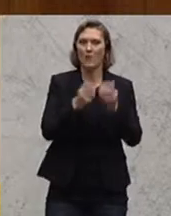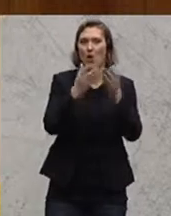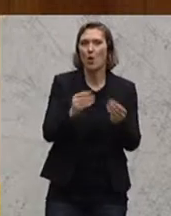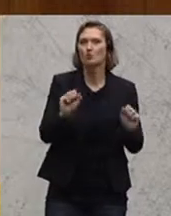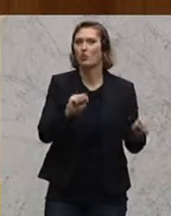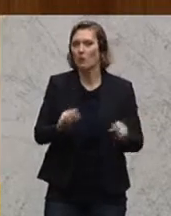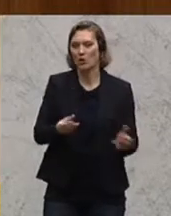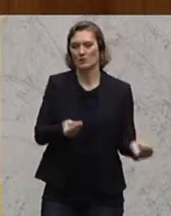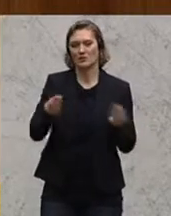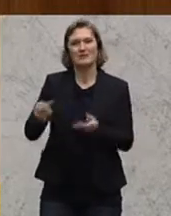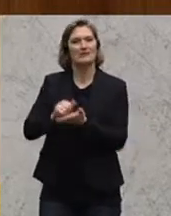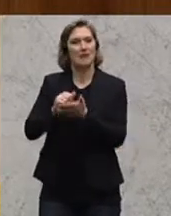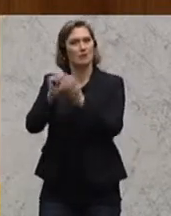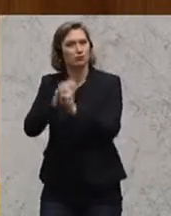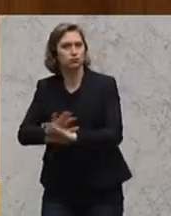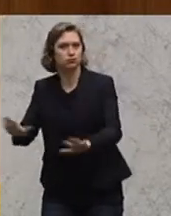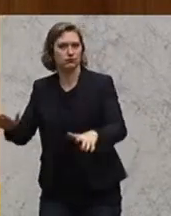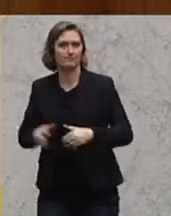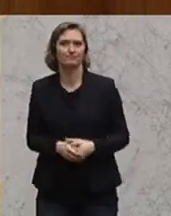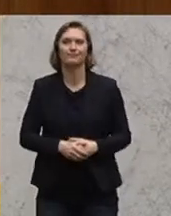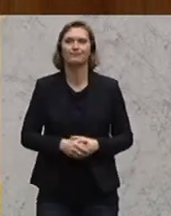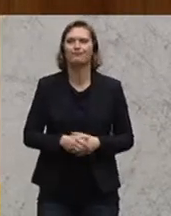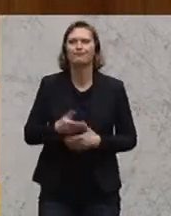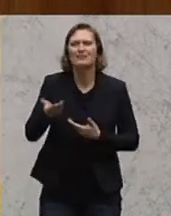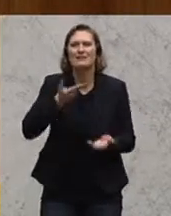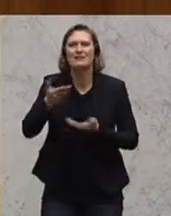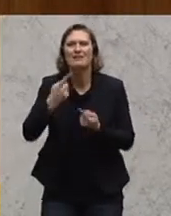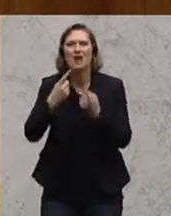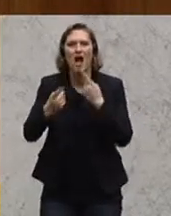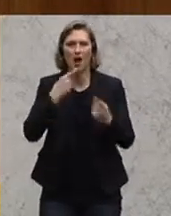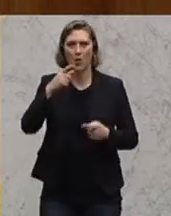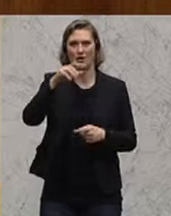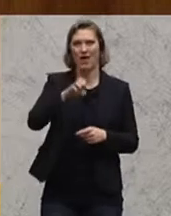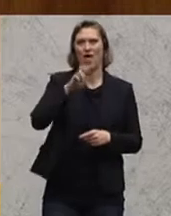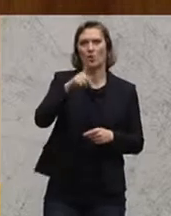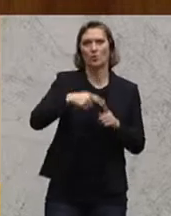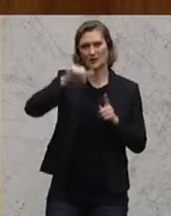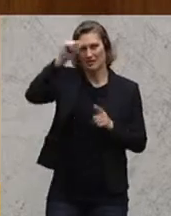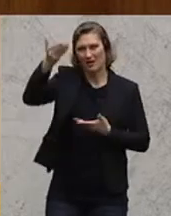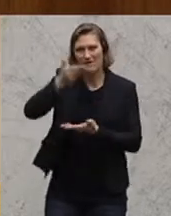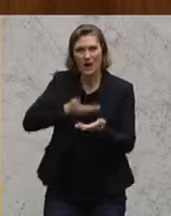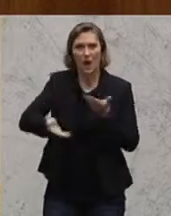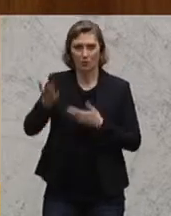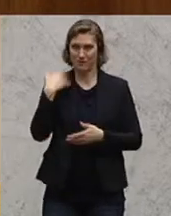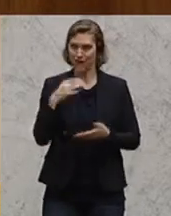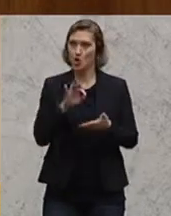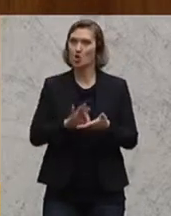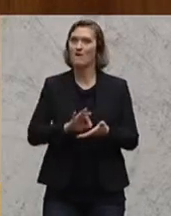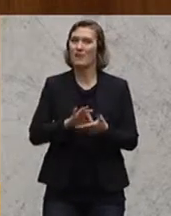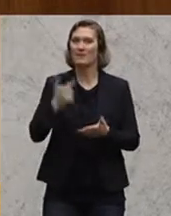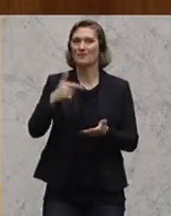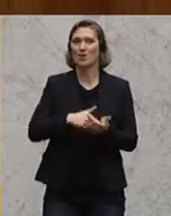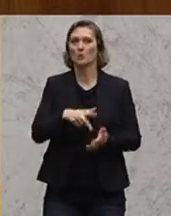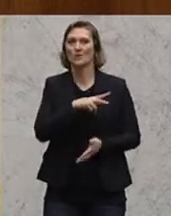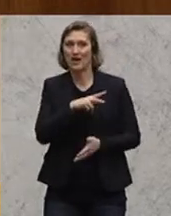dargestellt wurden. Und auch bei dem bilateralen Menschenrechtsdialog zwischen der EU und Indien im November